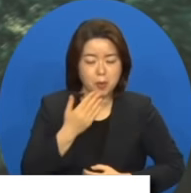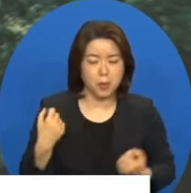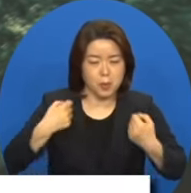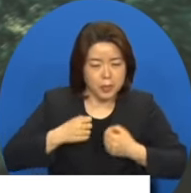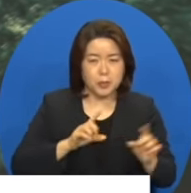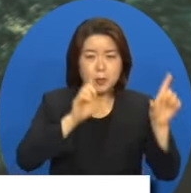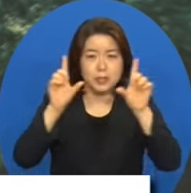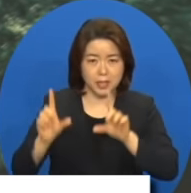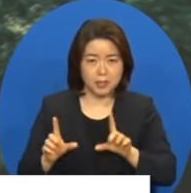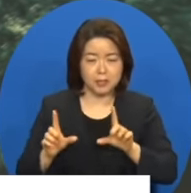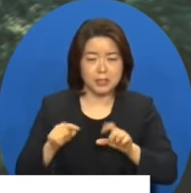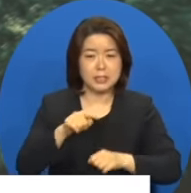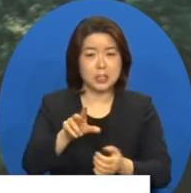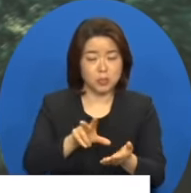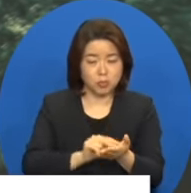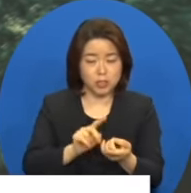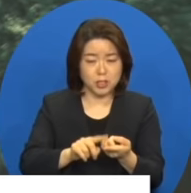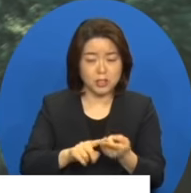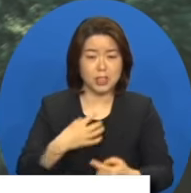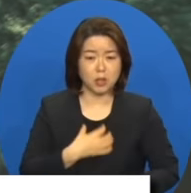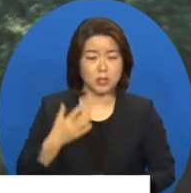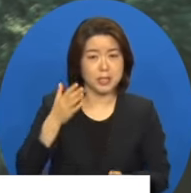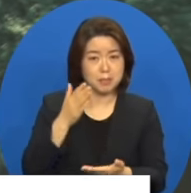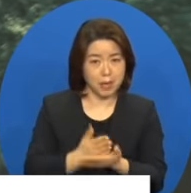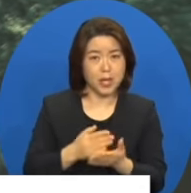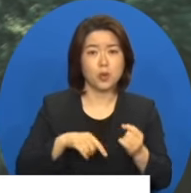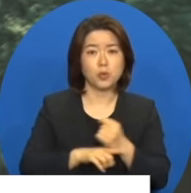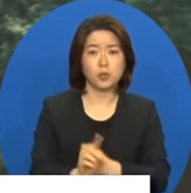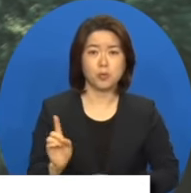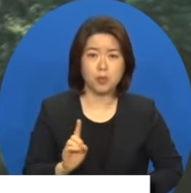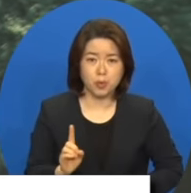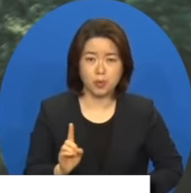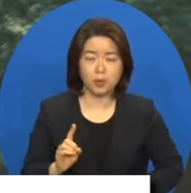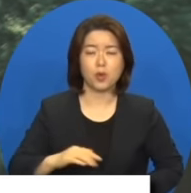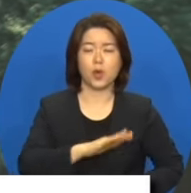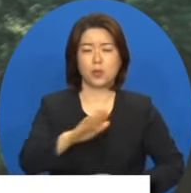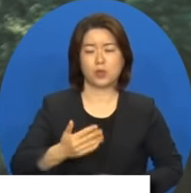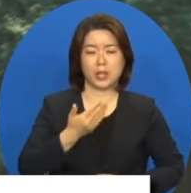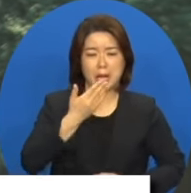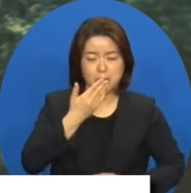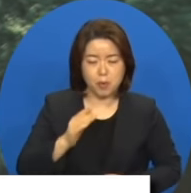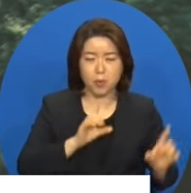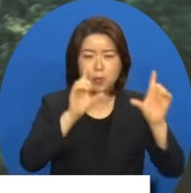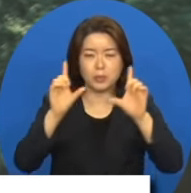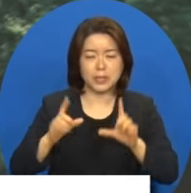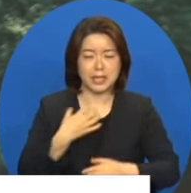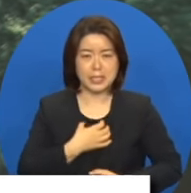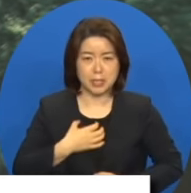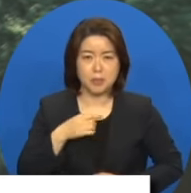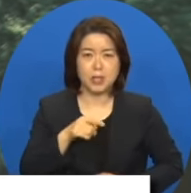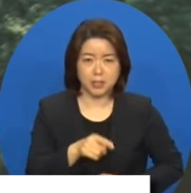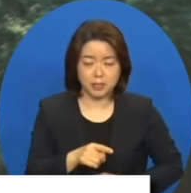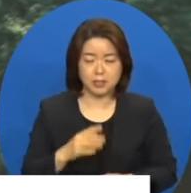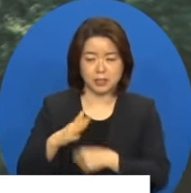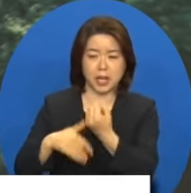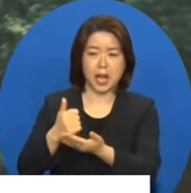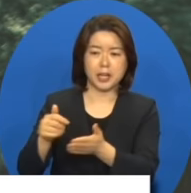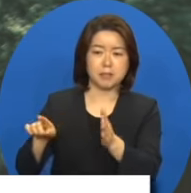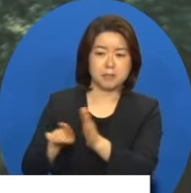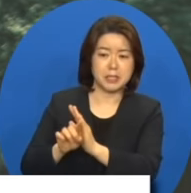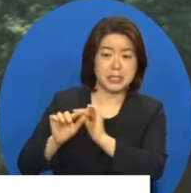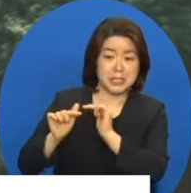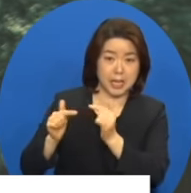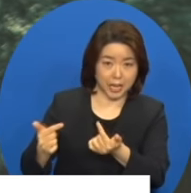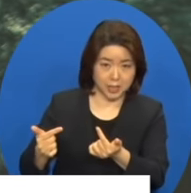거 염려하지 말라고 하신 이유는 우리가 먹고 사는 염려를 하는 것은 하나님을 안 믿는다는